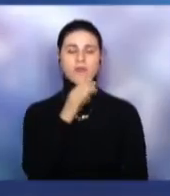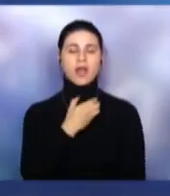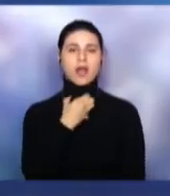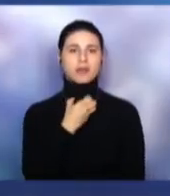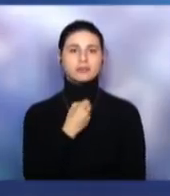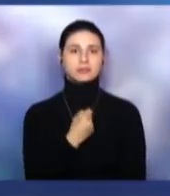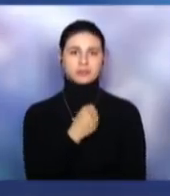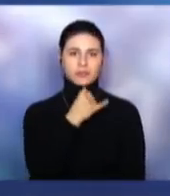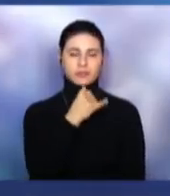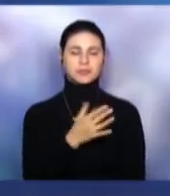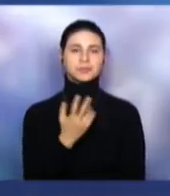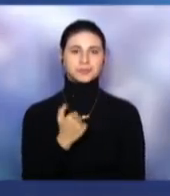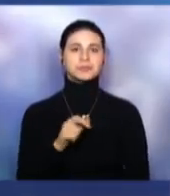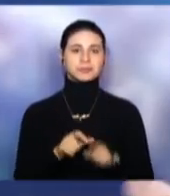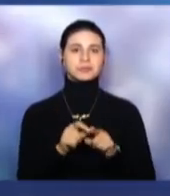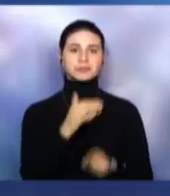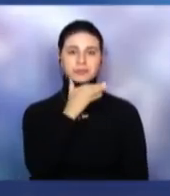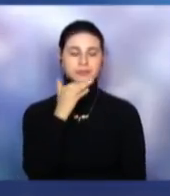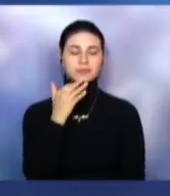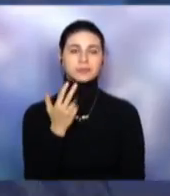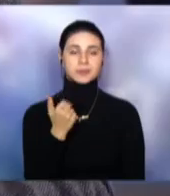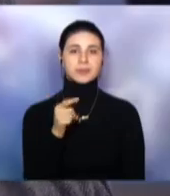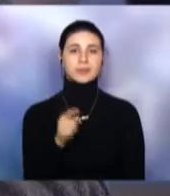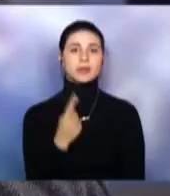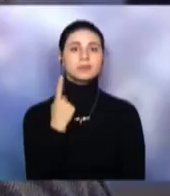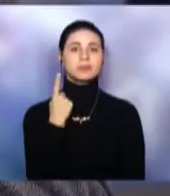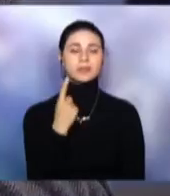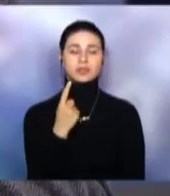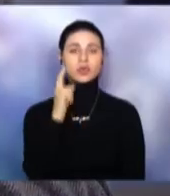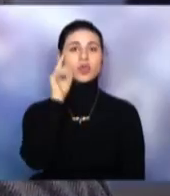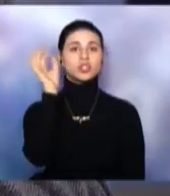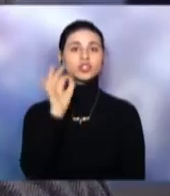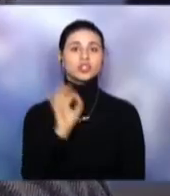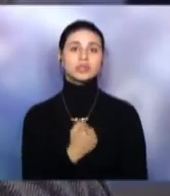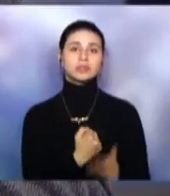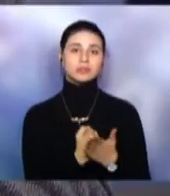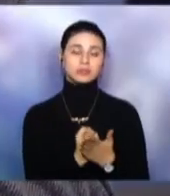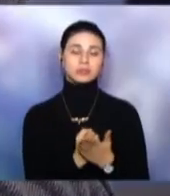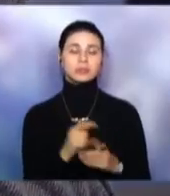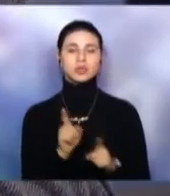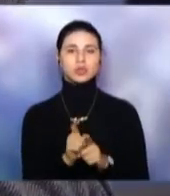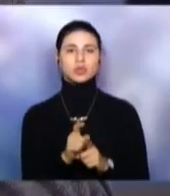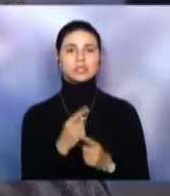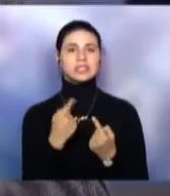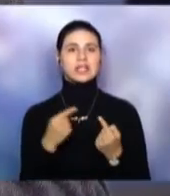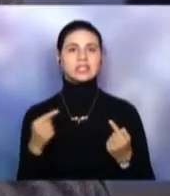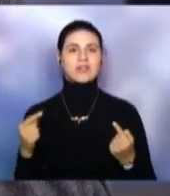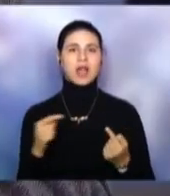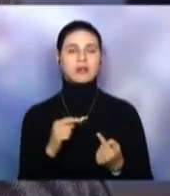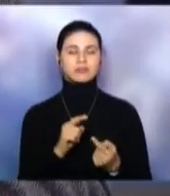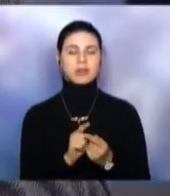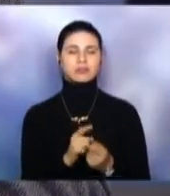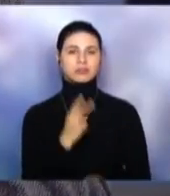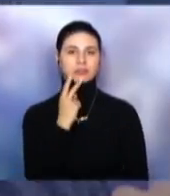მრავალი ინტერპრეტაცია არსებობს, თუმცა ეს გახლავთ არამარტო გახშირება, არამედ ხშირად არითმიაც. Და სწორედ